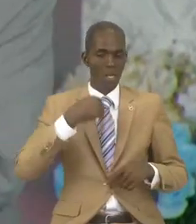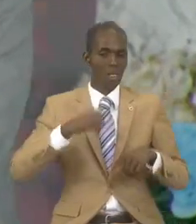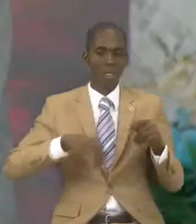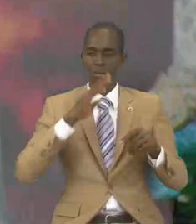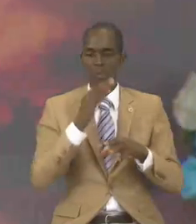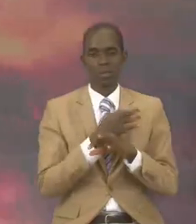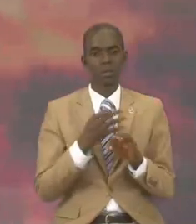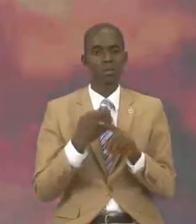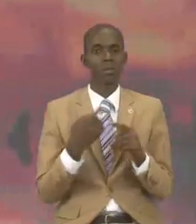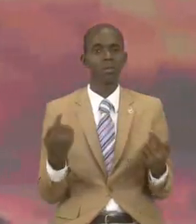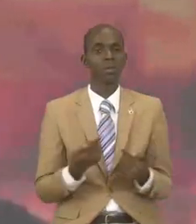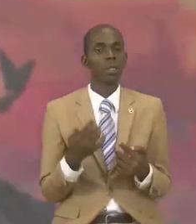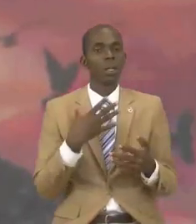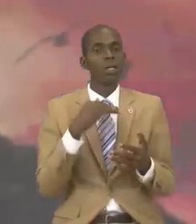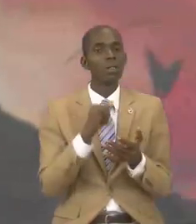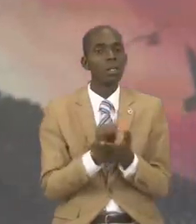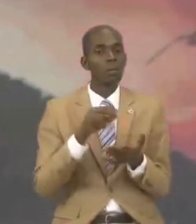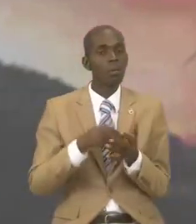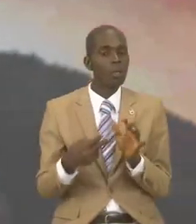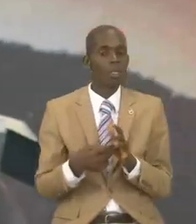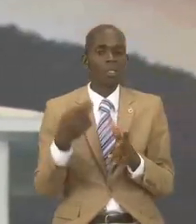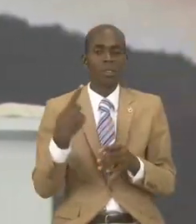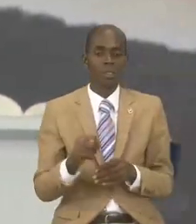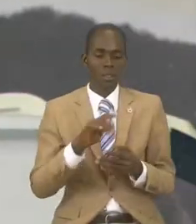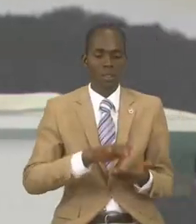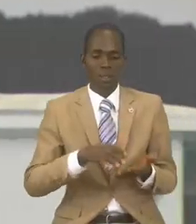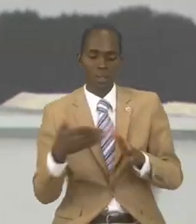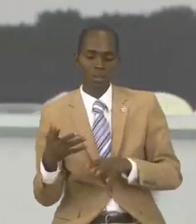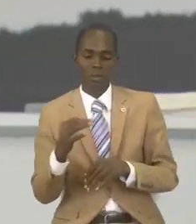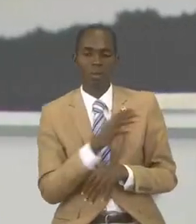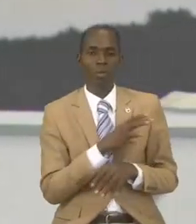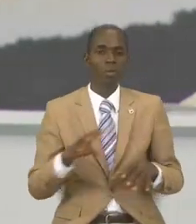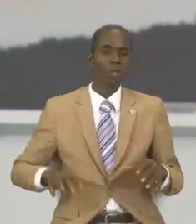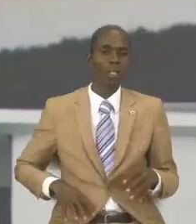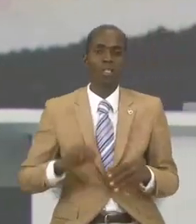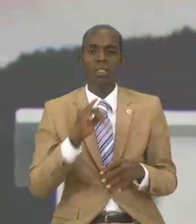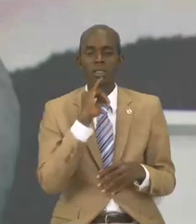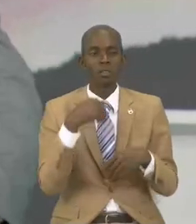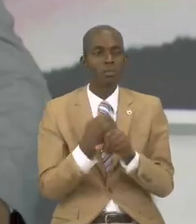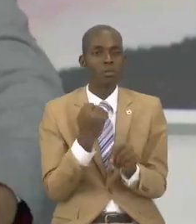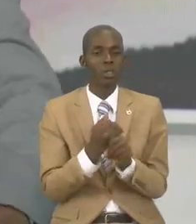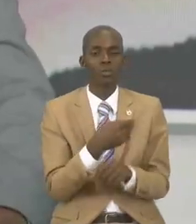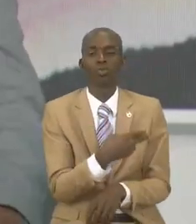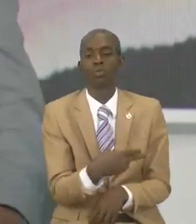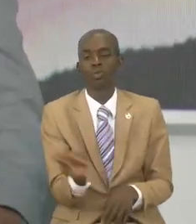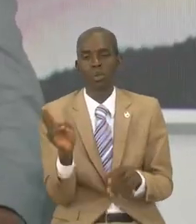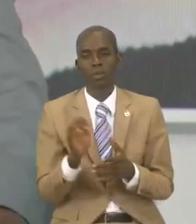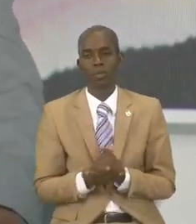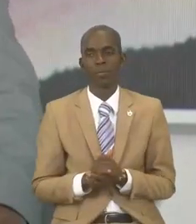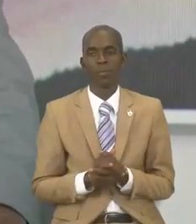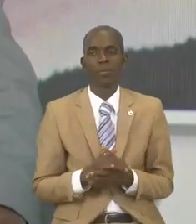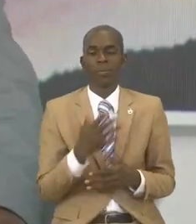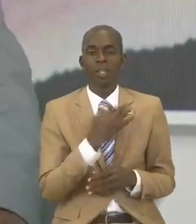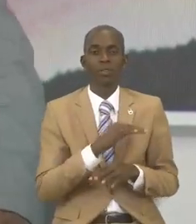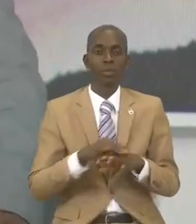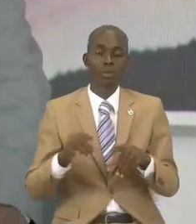être libre. Et ça fait le sacrifice de Christ moins cher. Et tu ne comptes